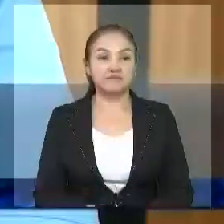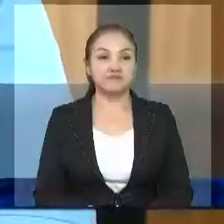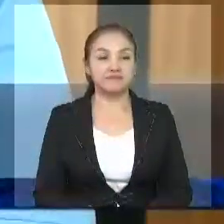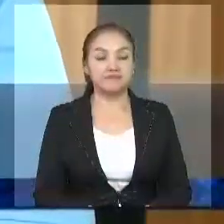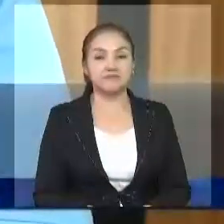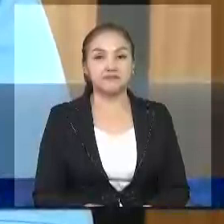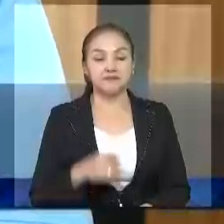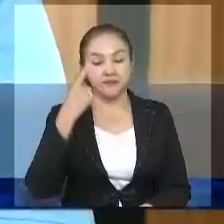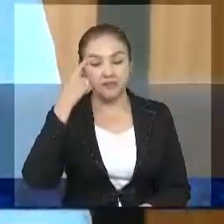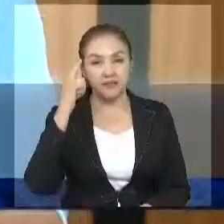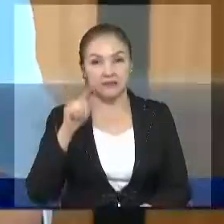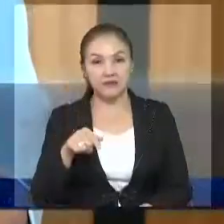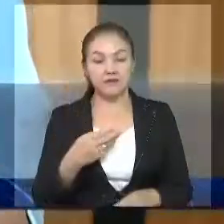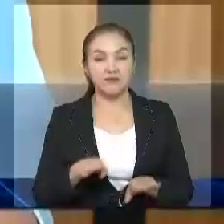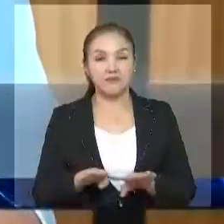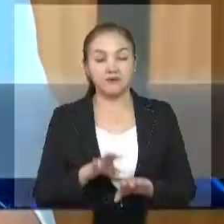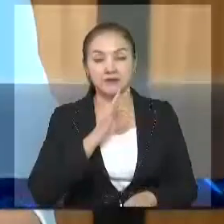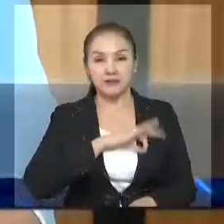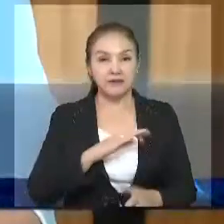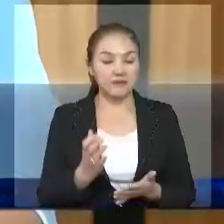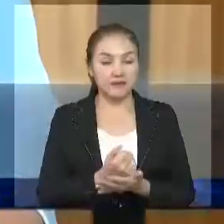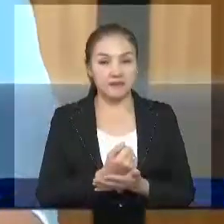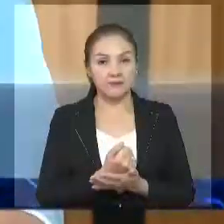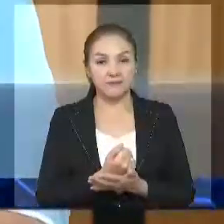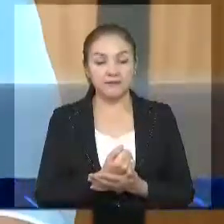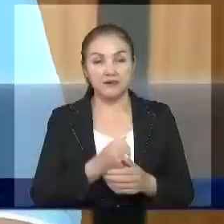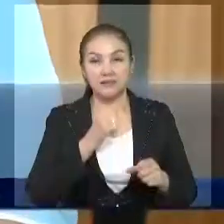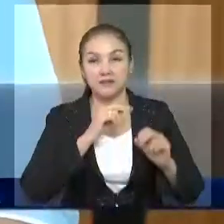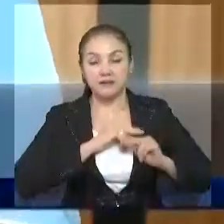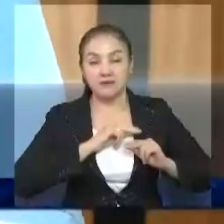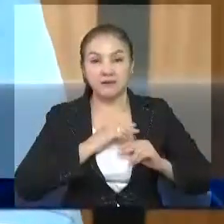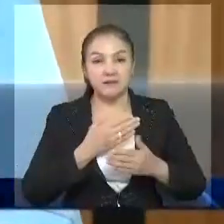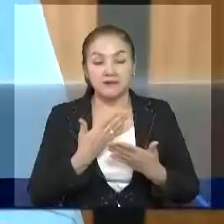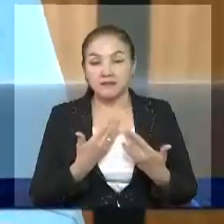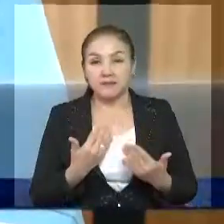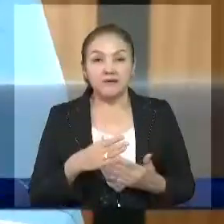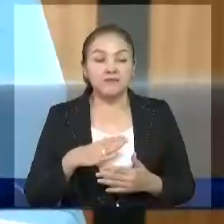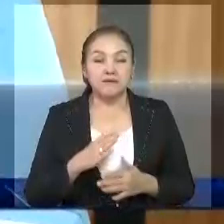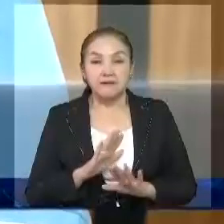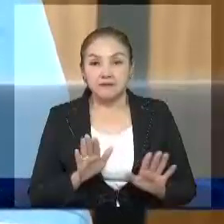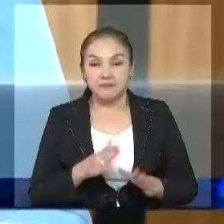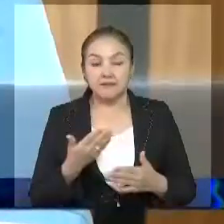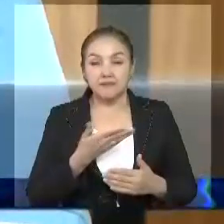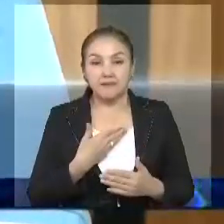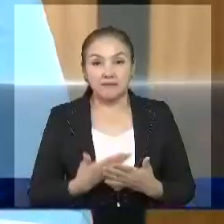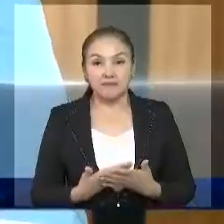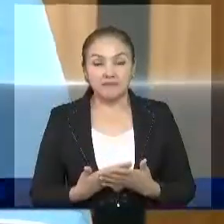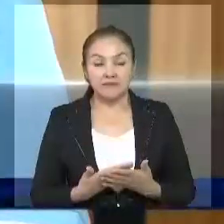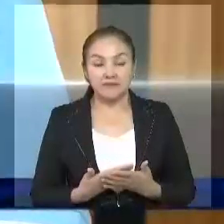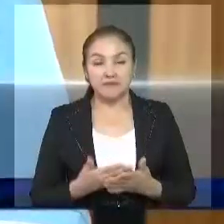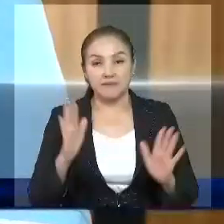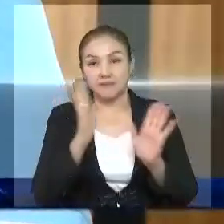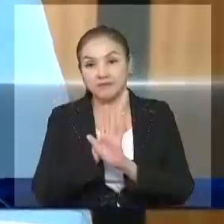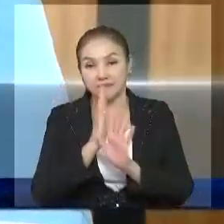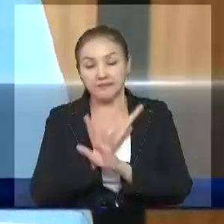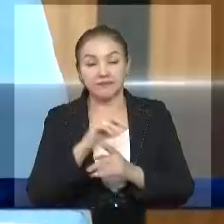Онда сен білесің. Осындай пайда табатыныңды. Жұмысшыларың істемесе сен таппайсың. Ә бізде біз табиғатқа